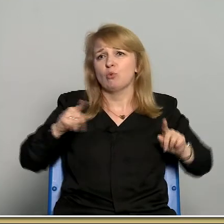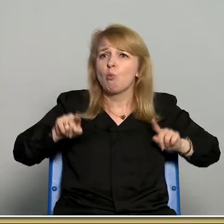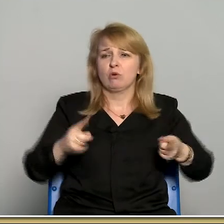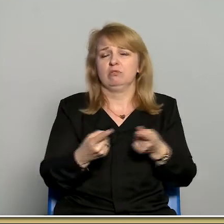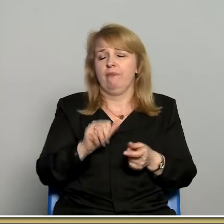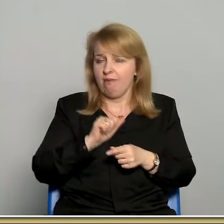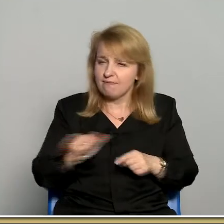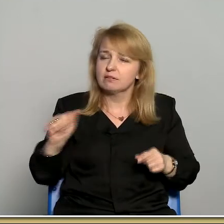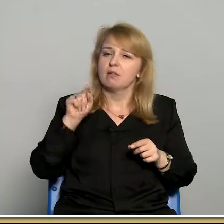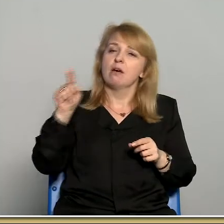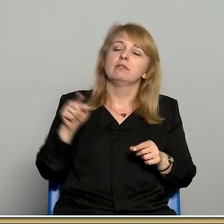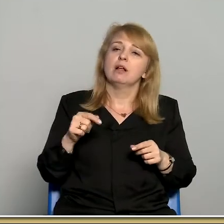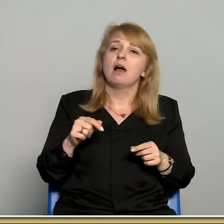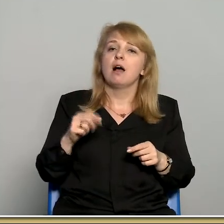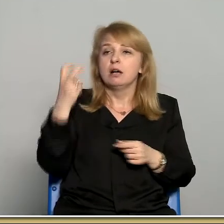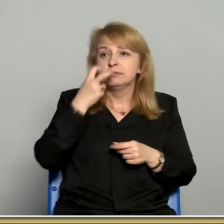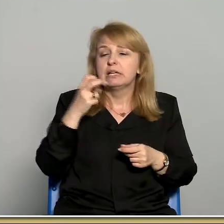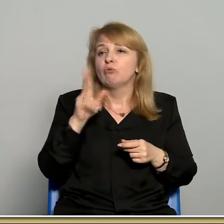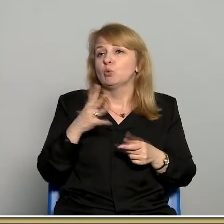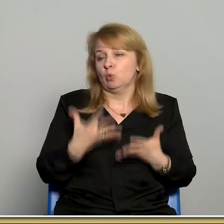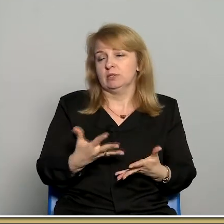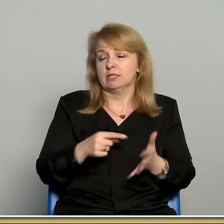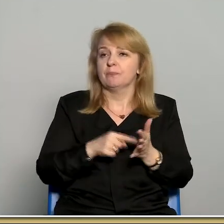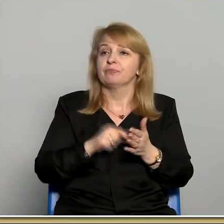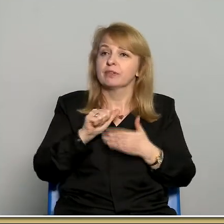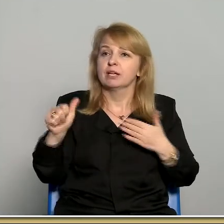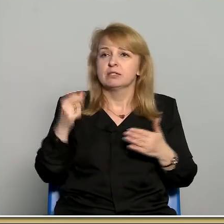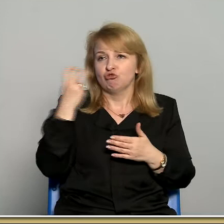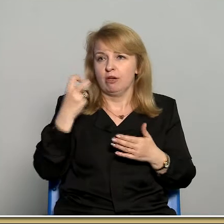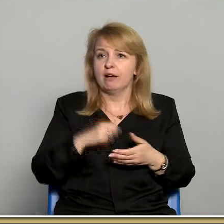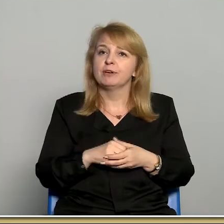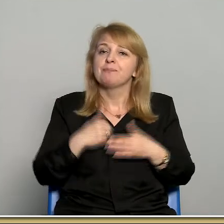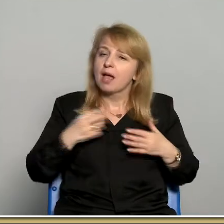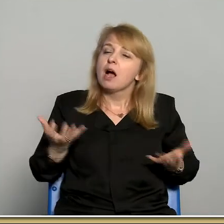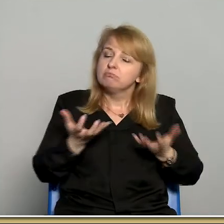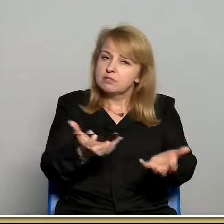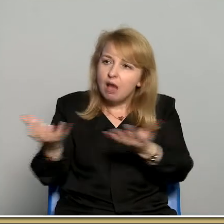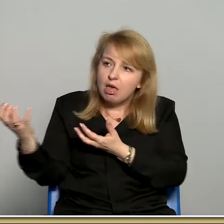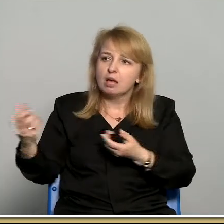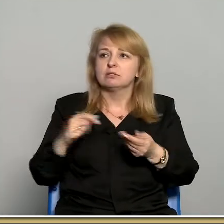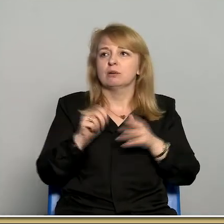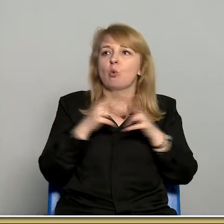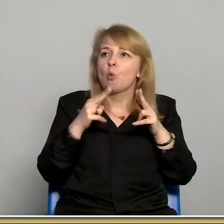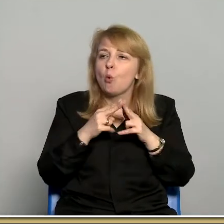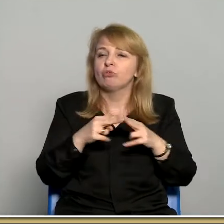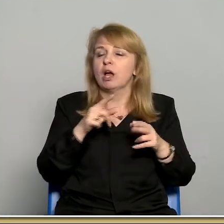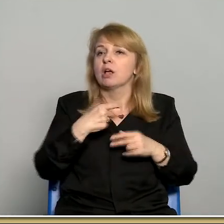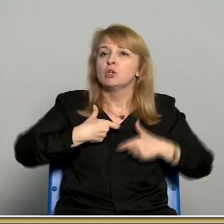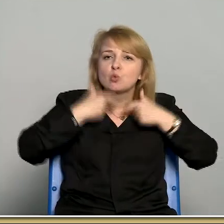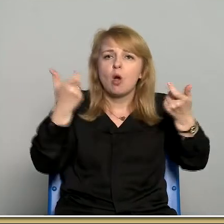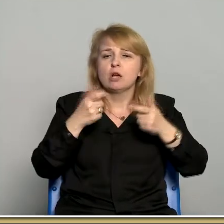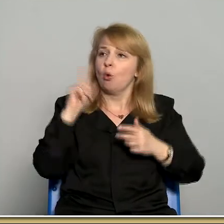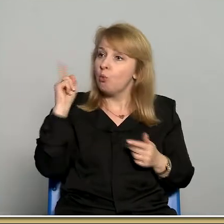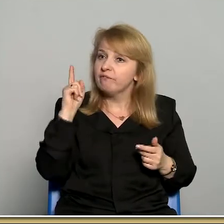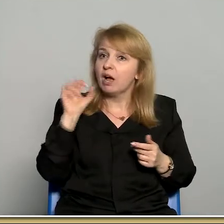organizowane są na poziomie poszczególnych subregionów. Zachęcam do kontaktu, zachęcam do zgłaszania uwag